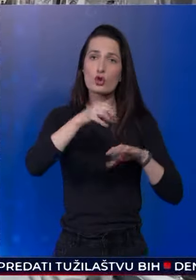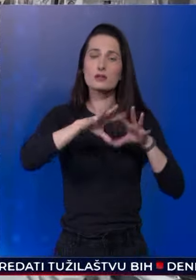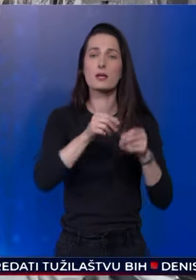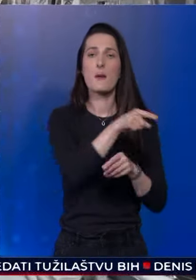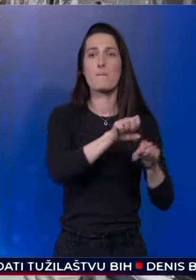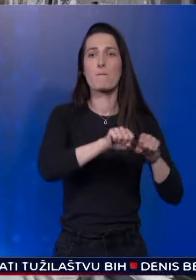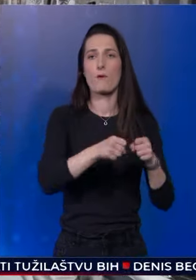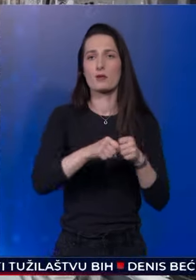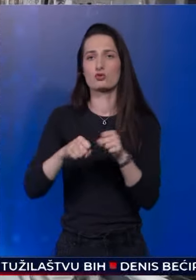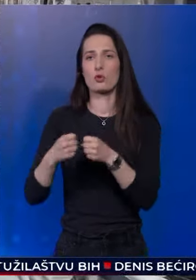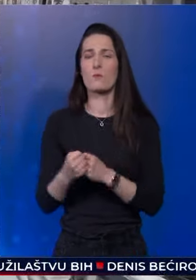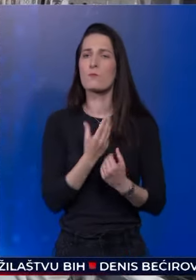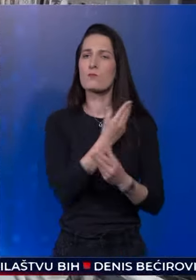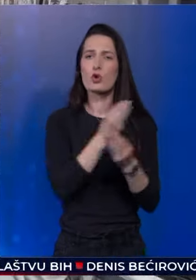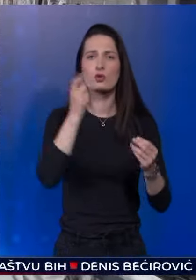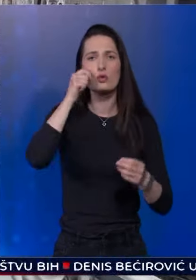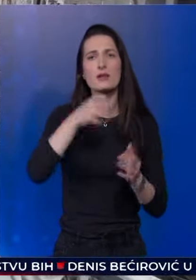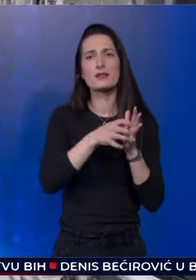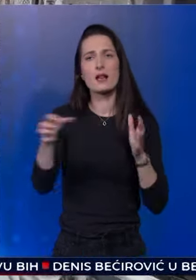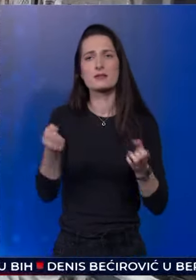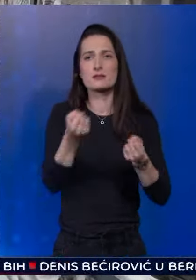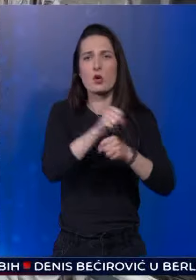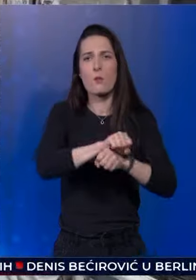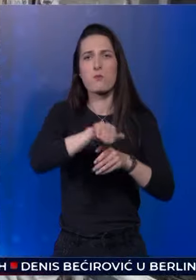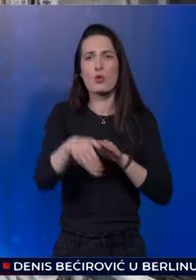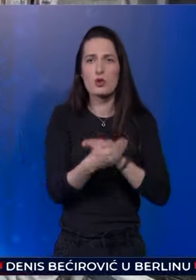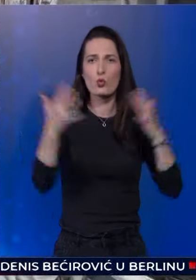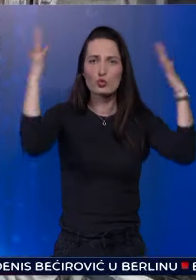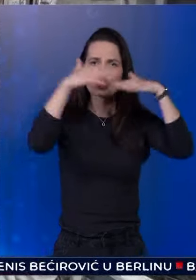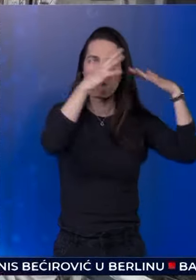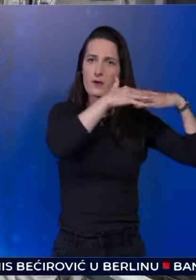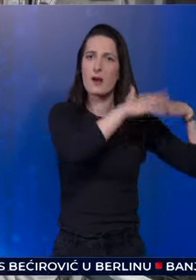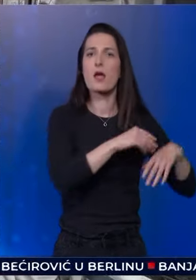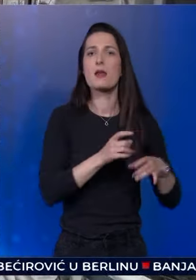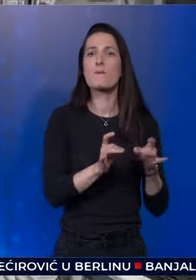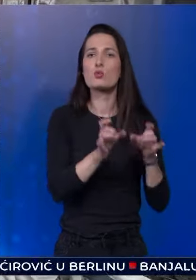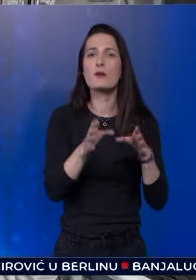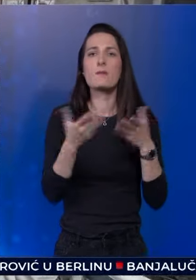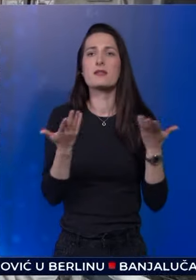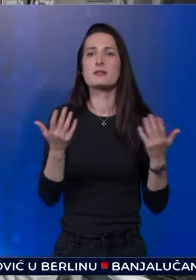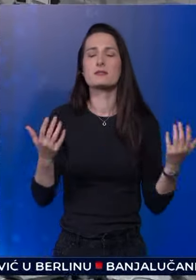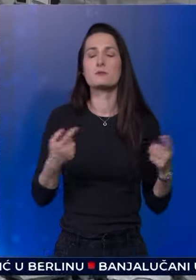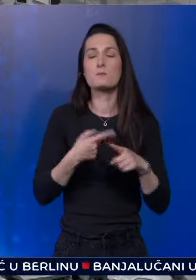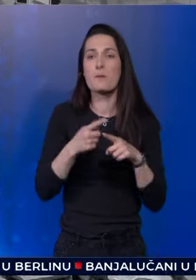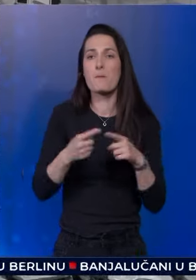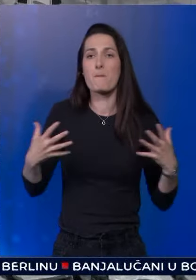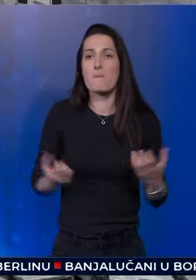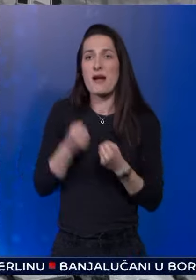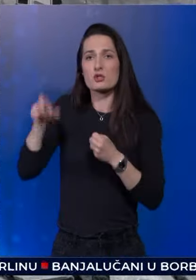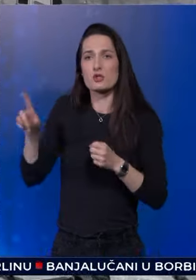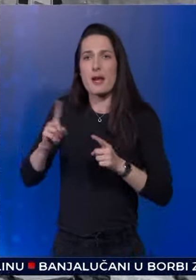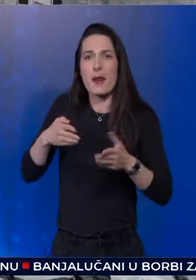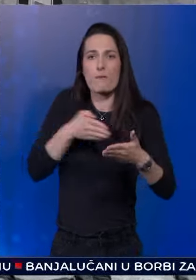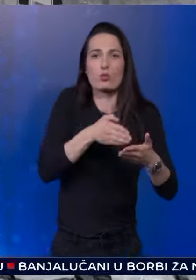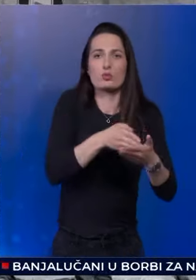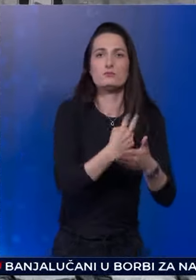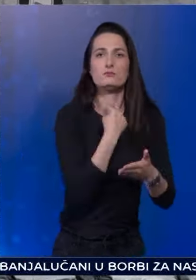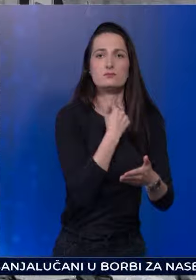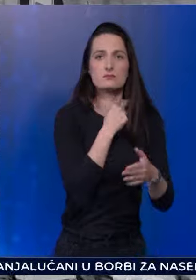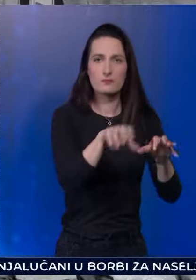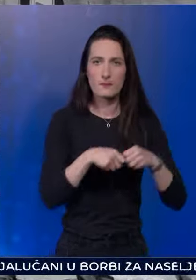je povrijeđeno. Mnogi ljudi i dalje su zarobljeni pod ruševinama i na putevima jer spasioci ne mogu da dođu